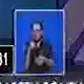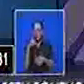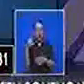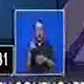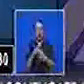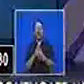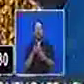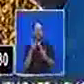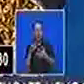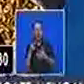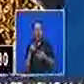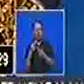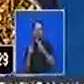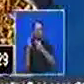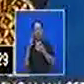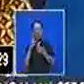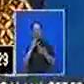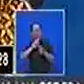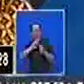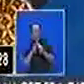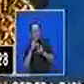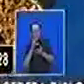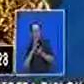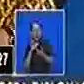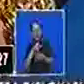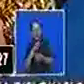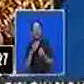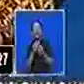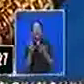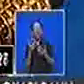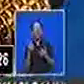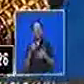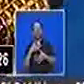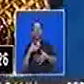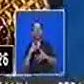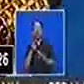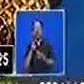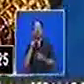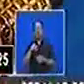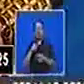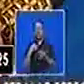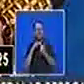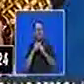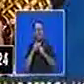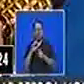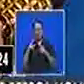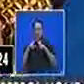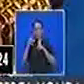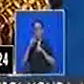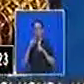kelompok masyarakat agar supaya pembangunan Jawa Tengah tidak sekedar urusannya APBD, tapi urusannya semua warga